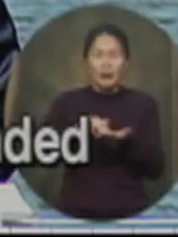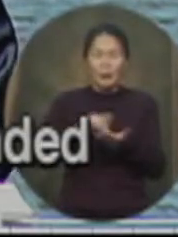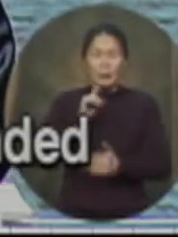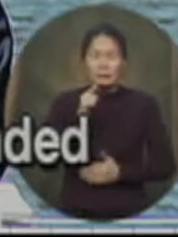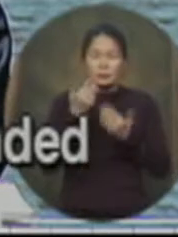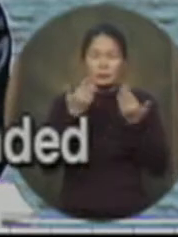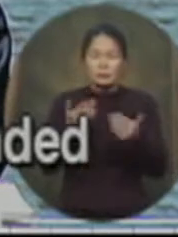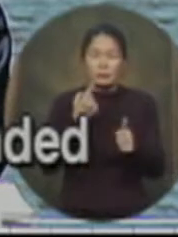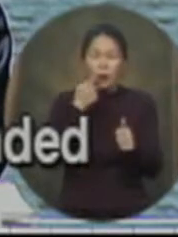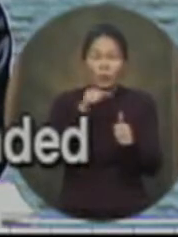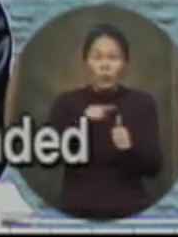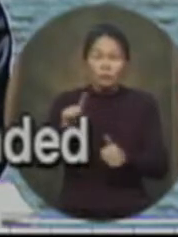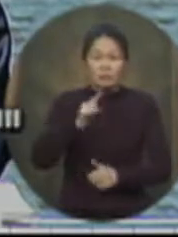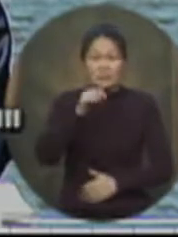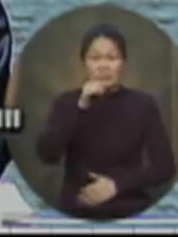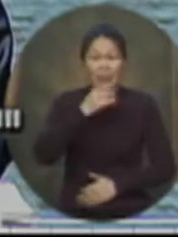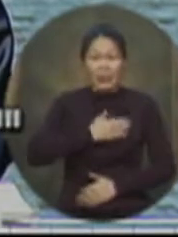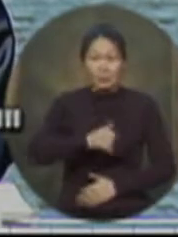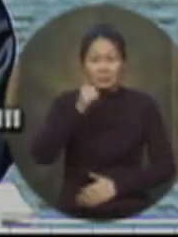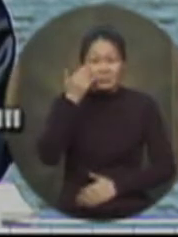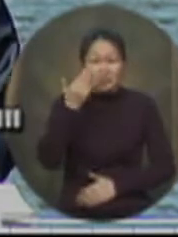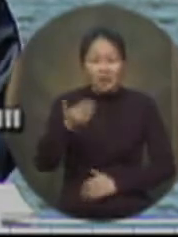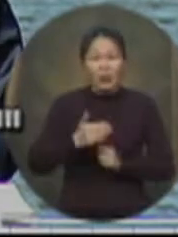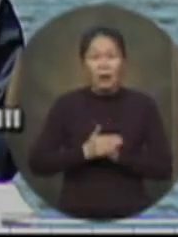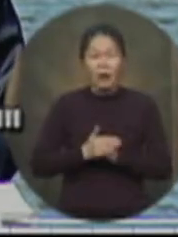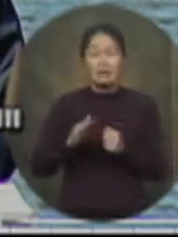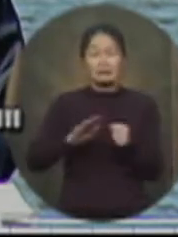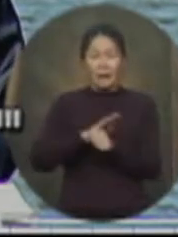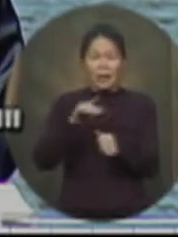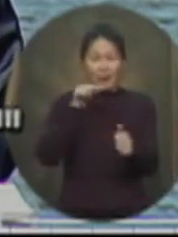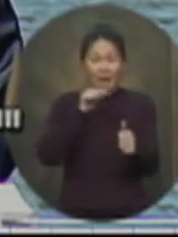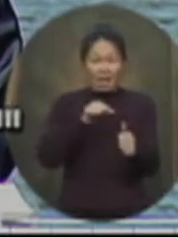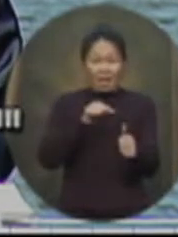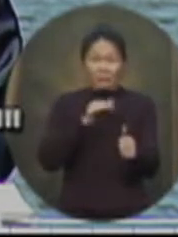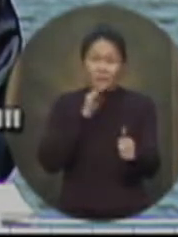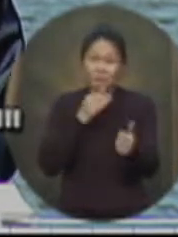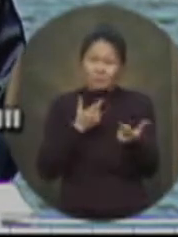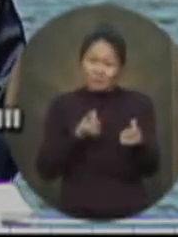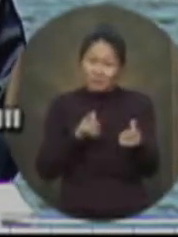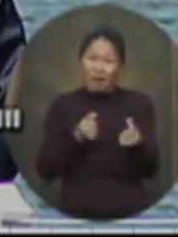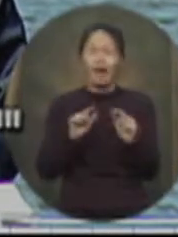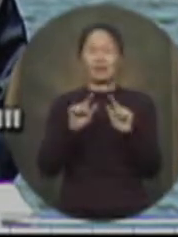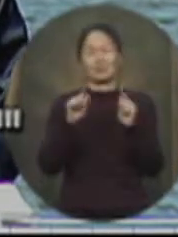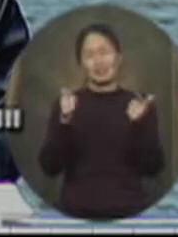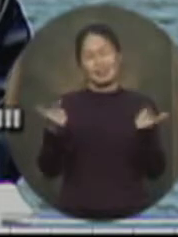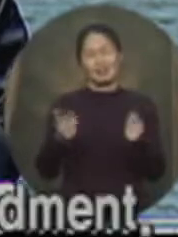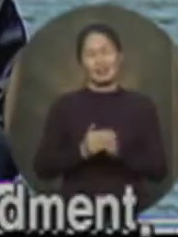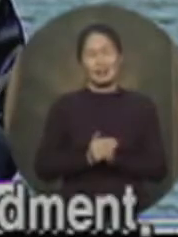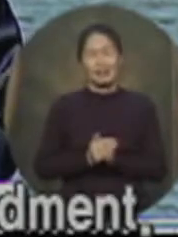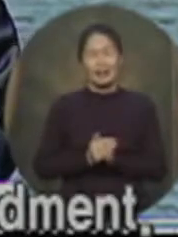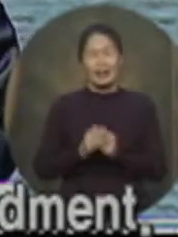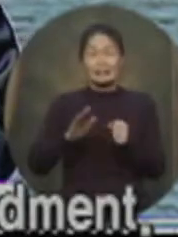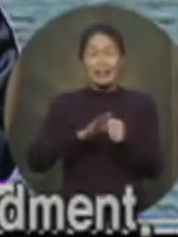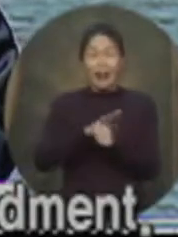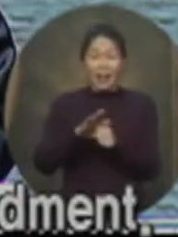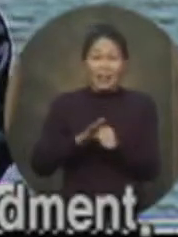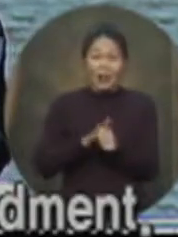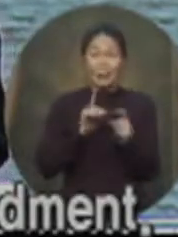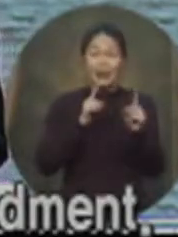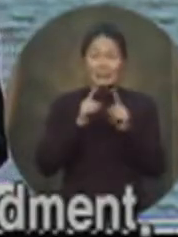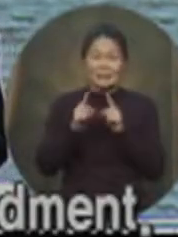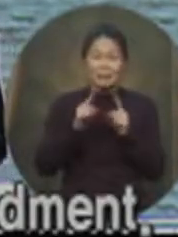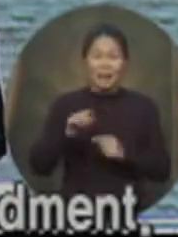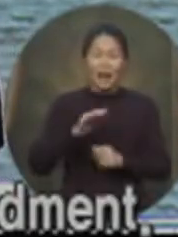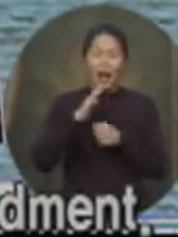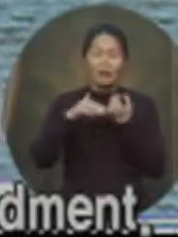뭔지 아십니까 사랑하라 는 거겠죠 아닙니다 사랑하라 는 말씀이 하나님이